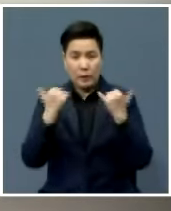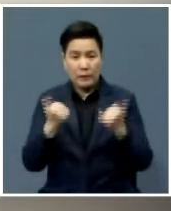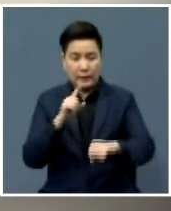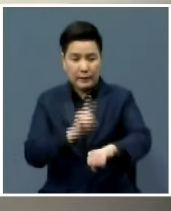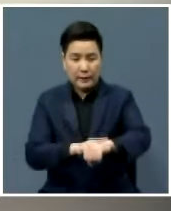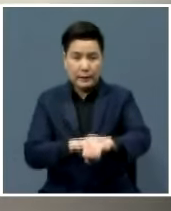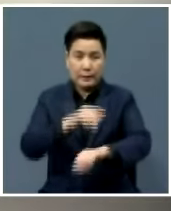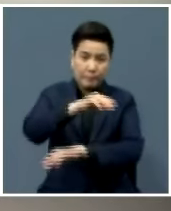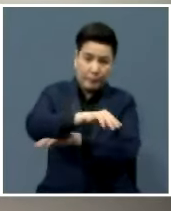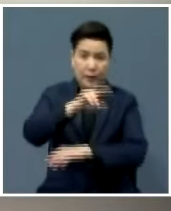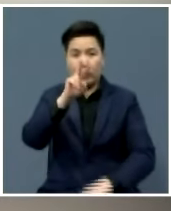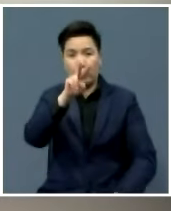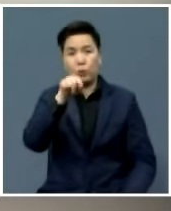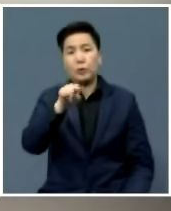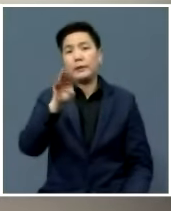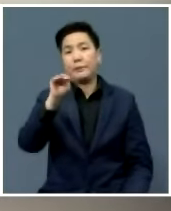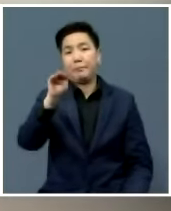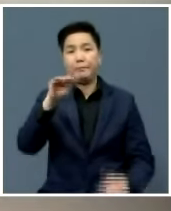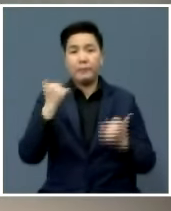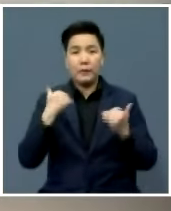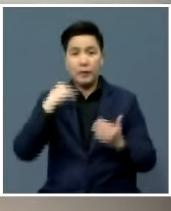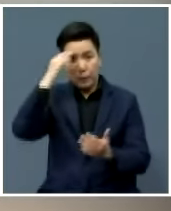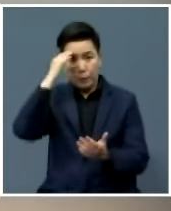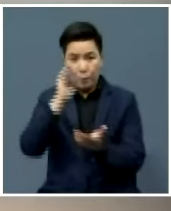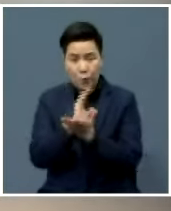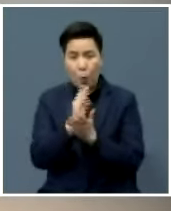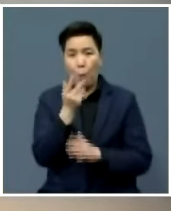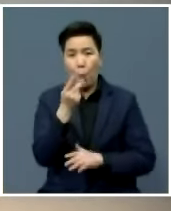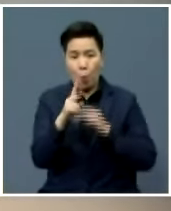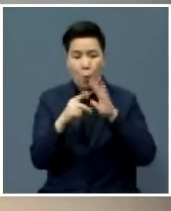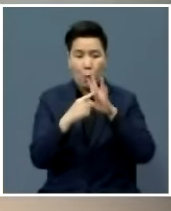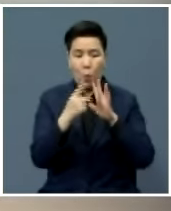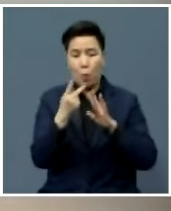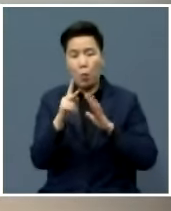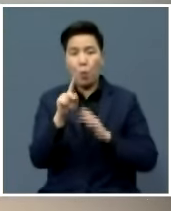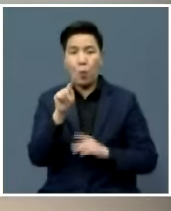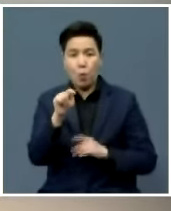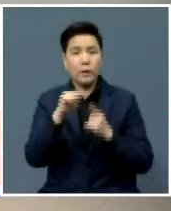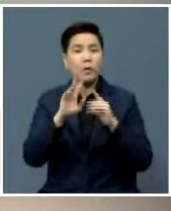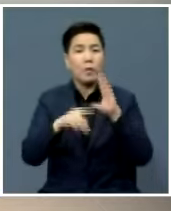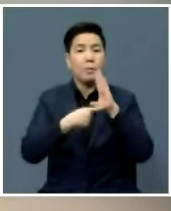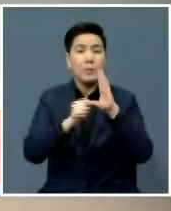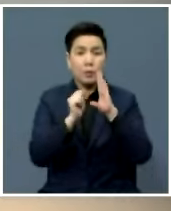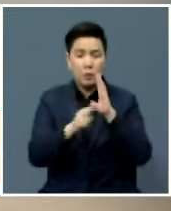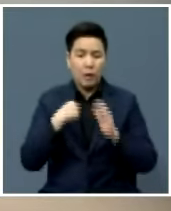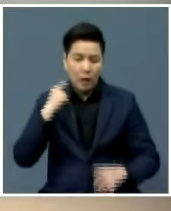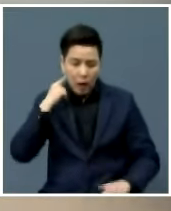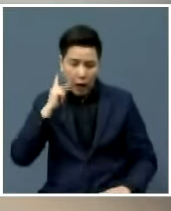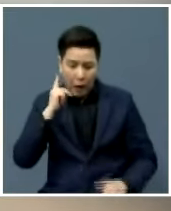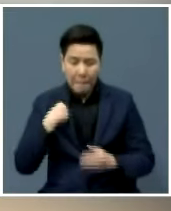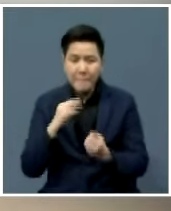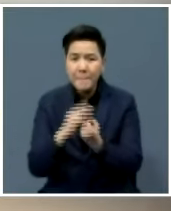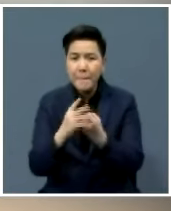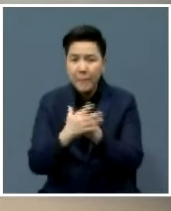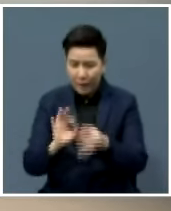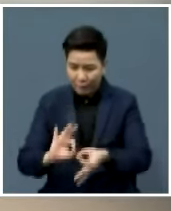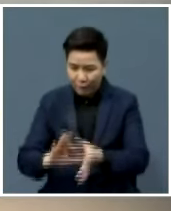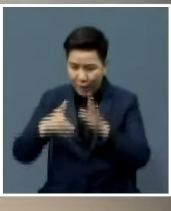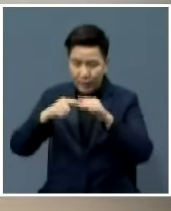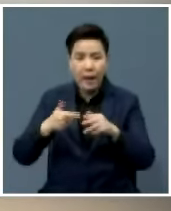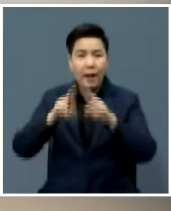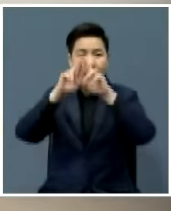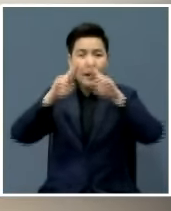อเวลา 14:40 นาทีตำรวจสภ.คูคตจังหวัดปทุมธานีรับแจ้งเหตุเพลิงไหม้ร้านขายผักภายในต